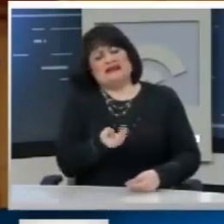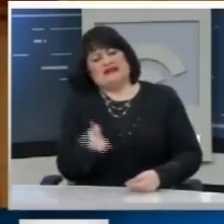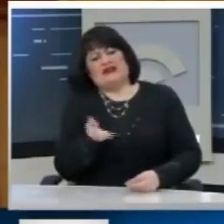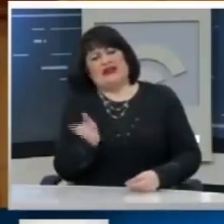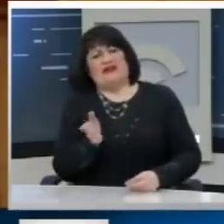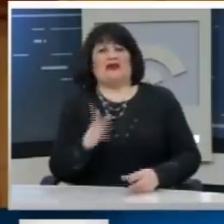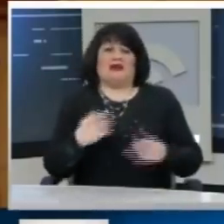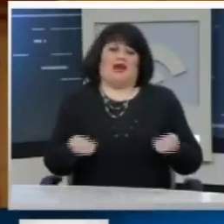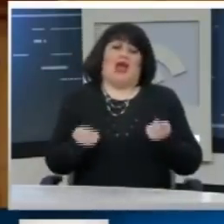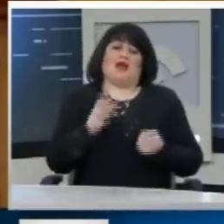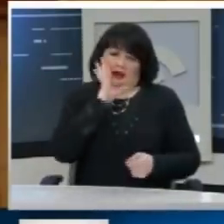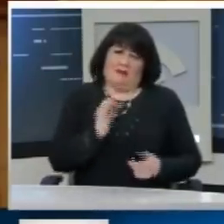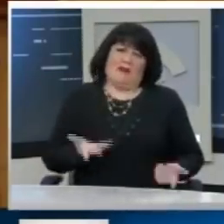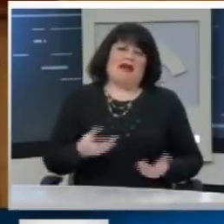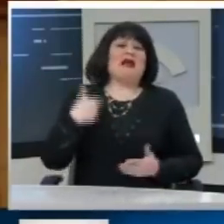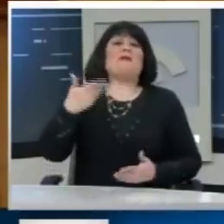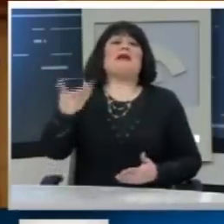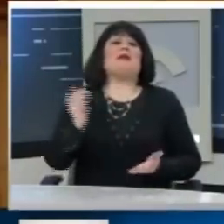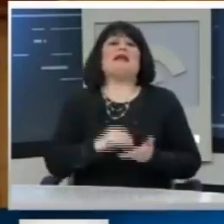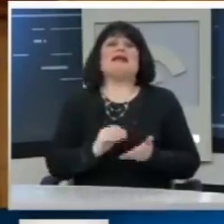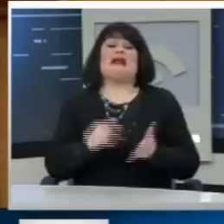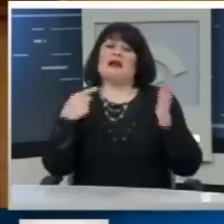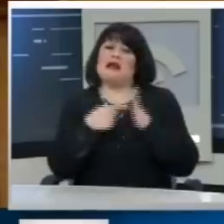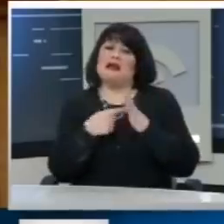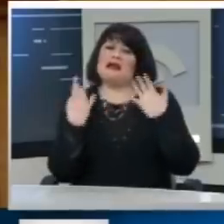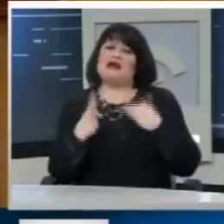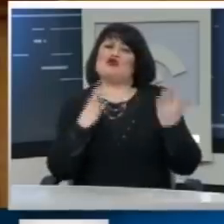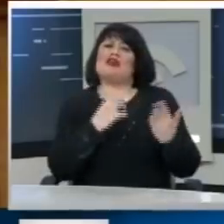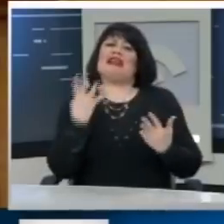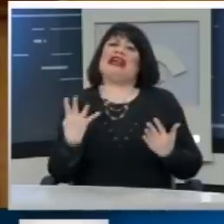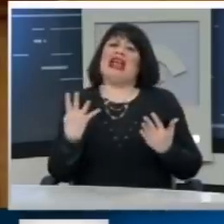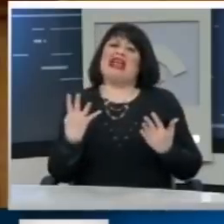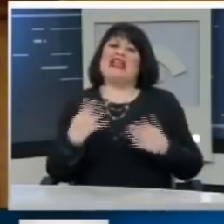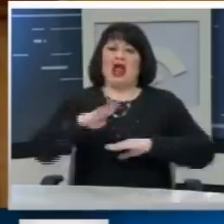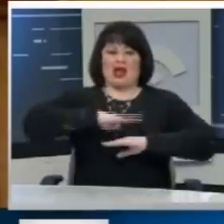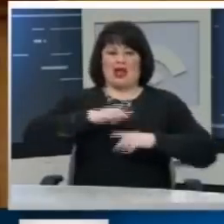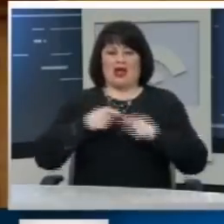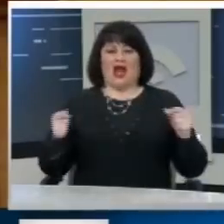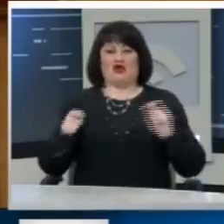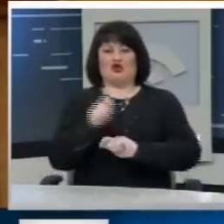και έγινε. Τι άλλο έγινε μετά? 1949 ιδρύεται το ΝΑΤΟ.